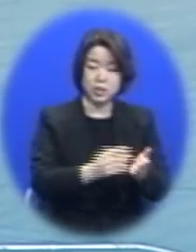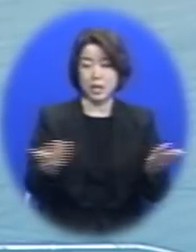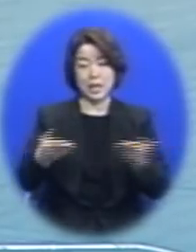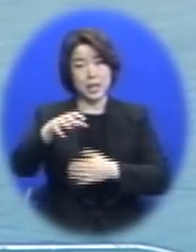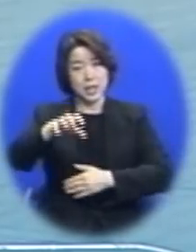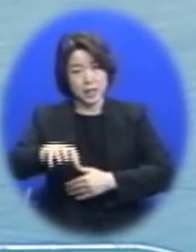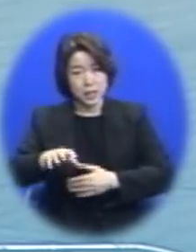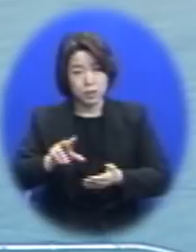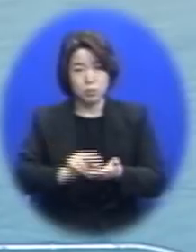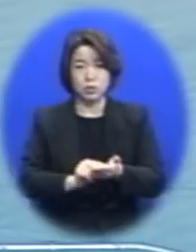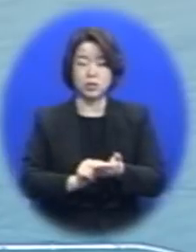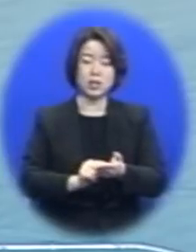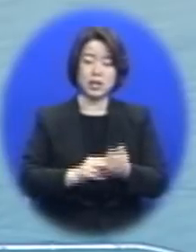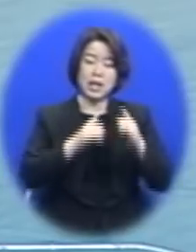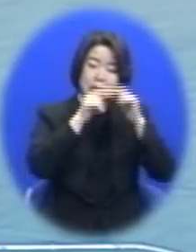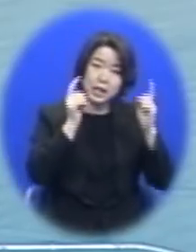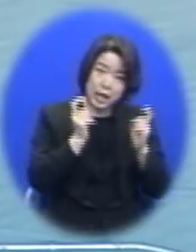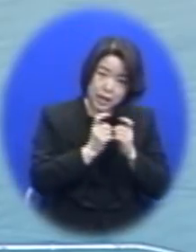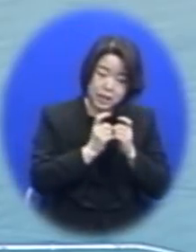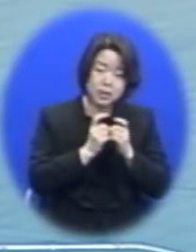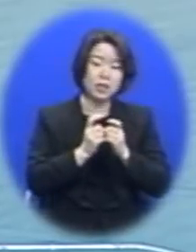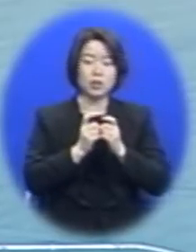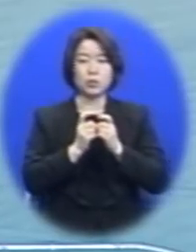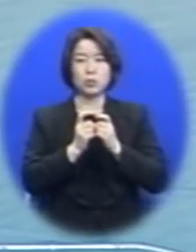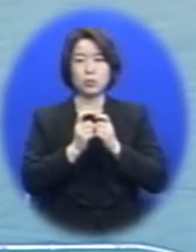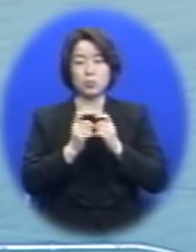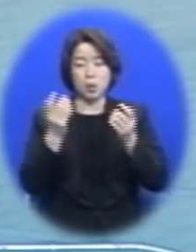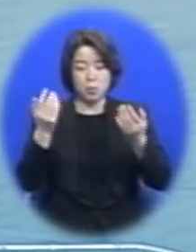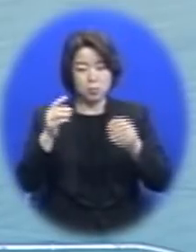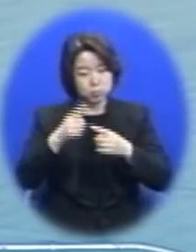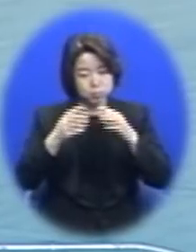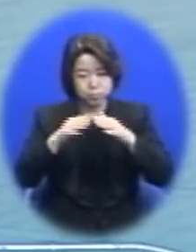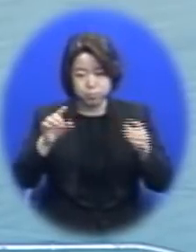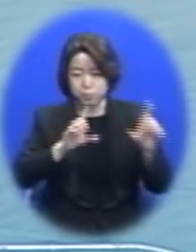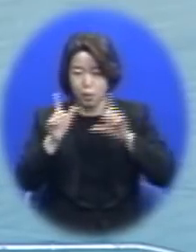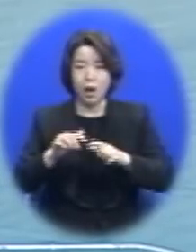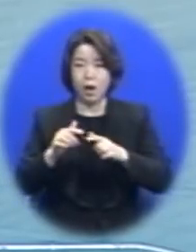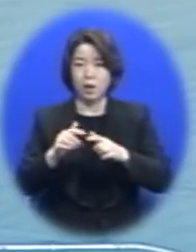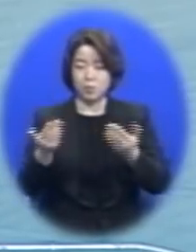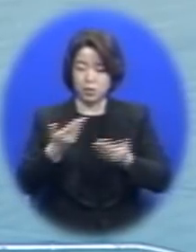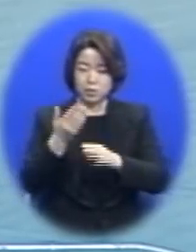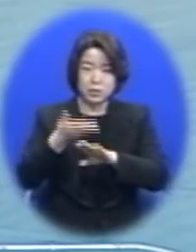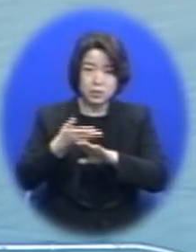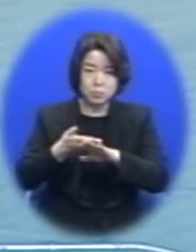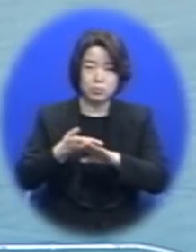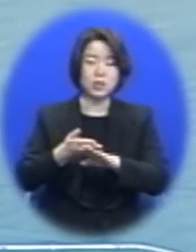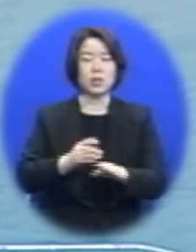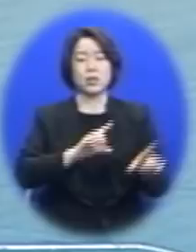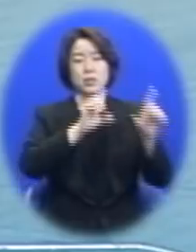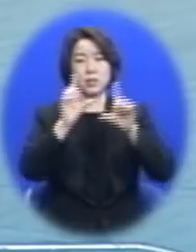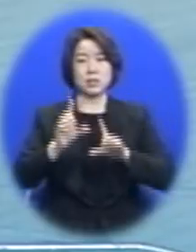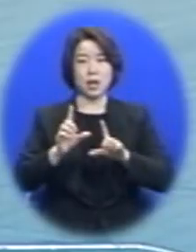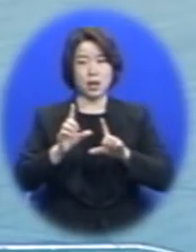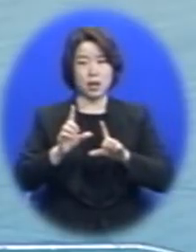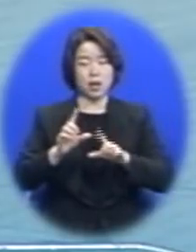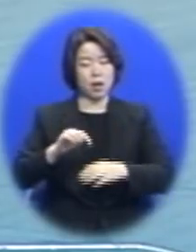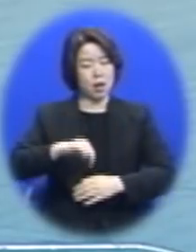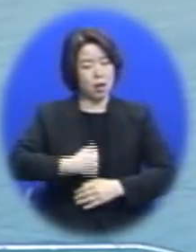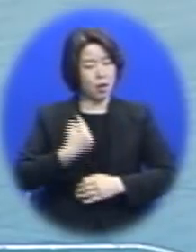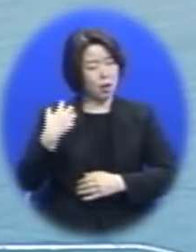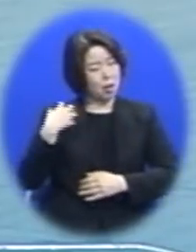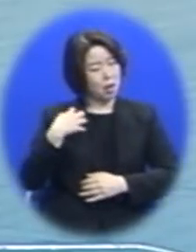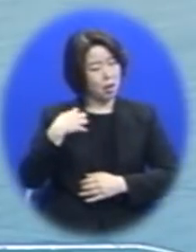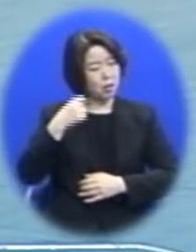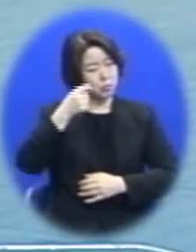든 개인적이 된 교회 생활이 든 내가 이렇게 삶은 안된다는 마음에 가책 자책을 느끼지